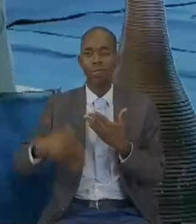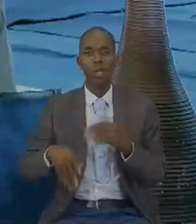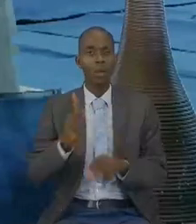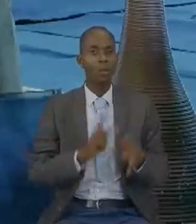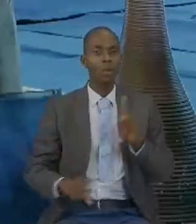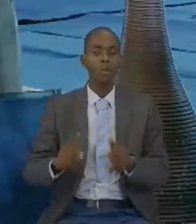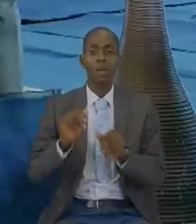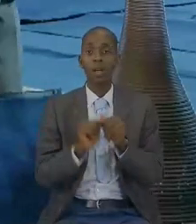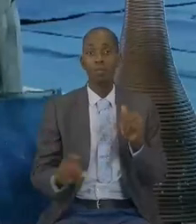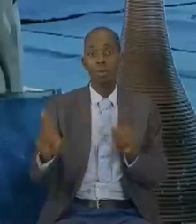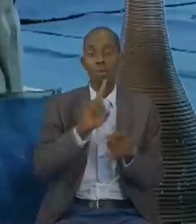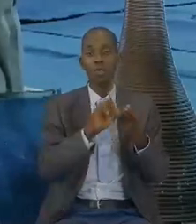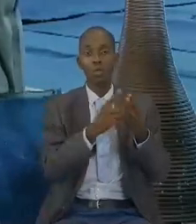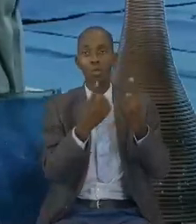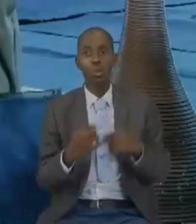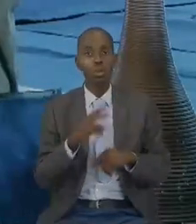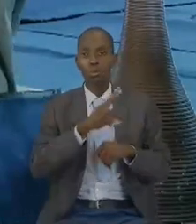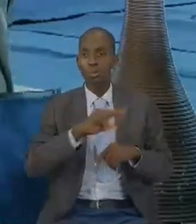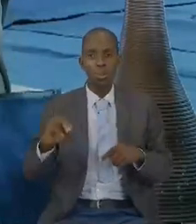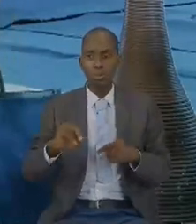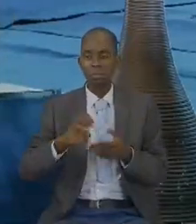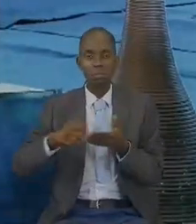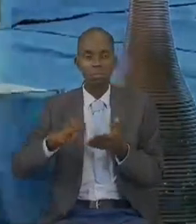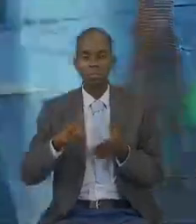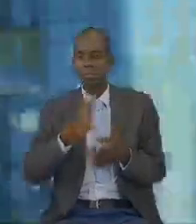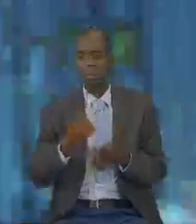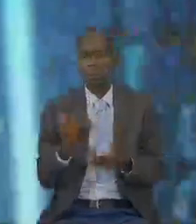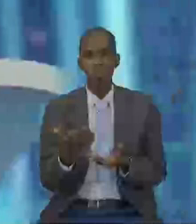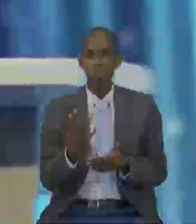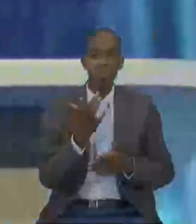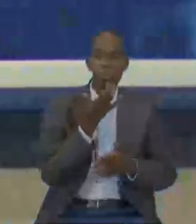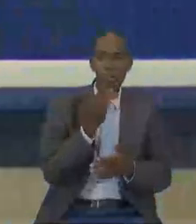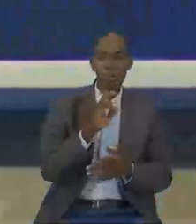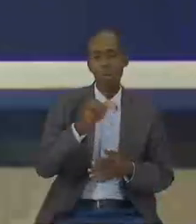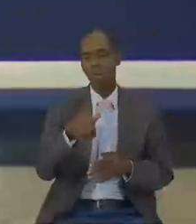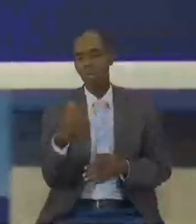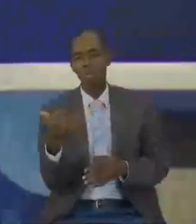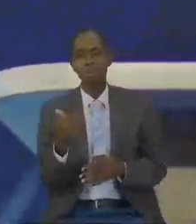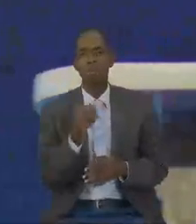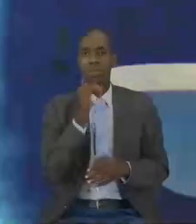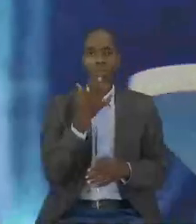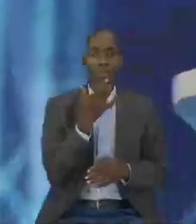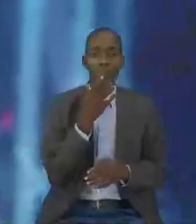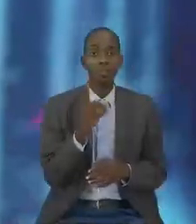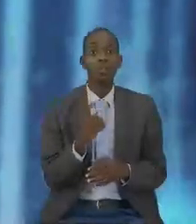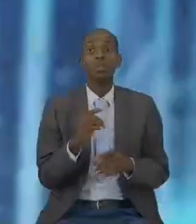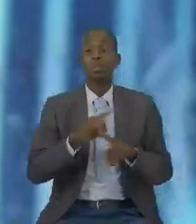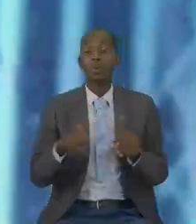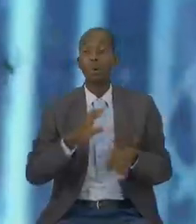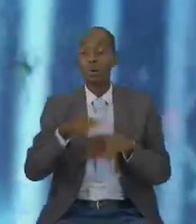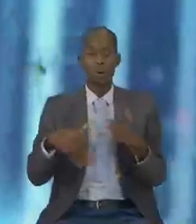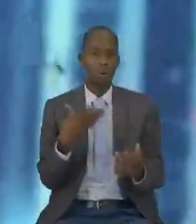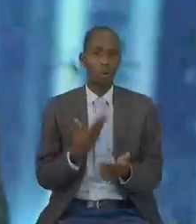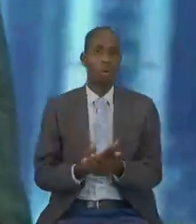gens, tout le monde était invité, sans discrimination, sans partialité. Maintenant, les gens sont venus,